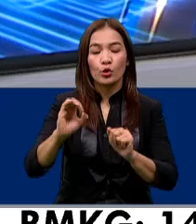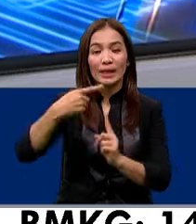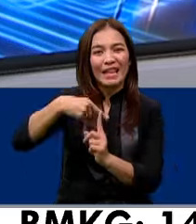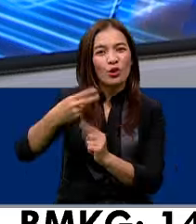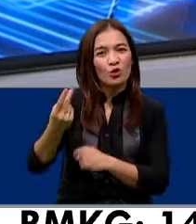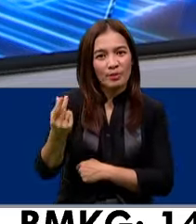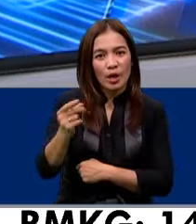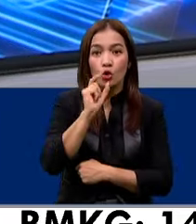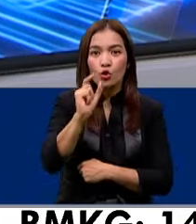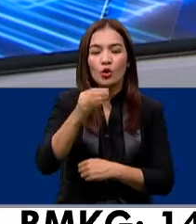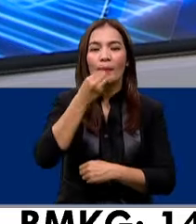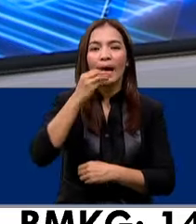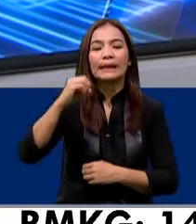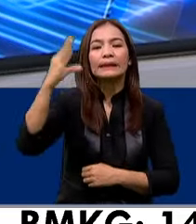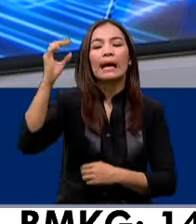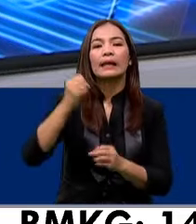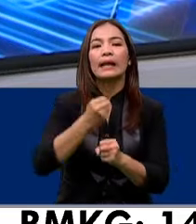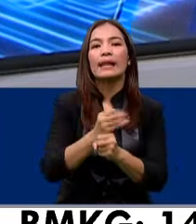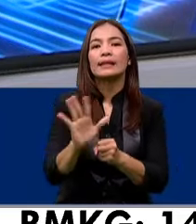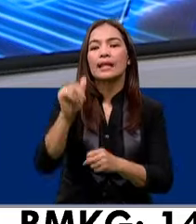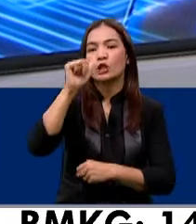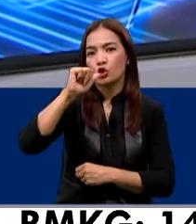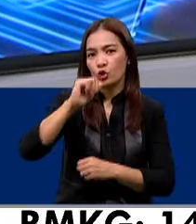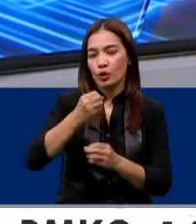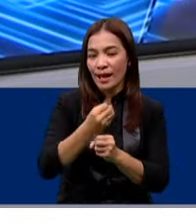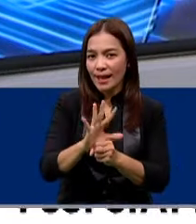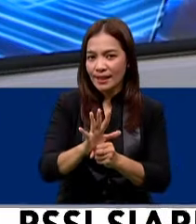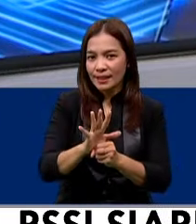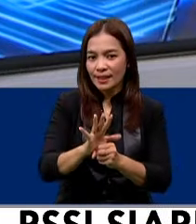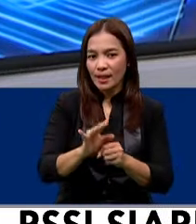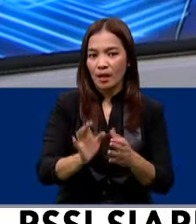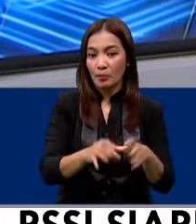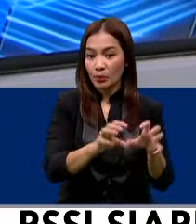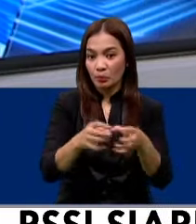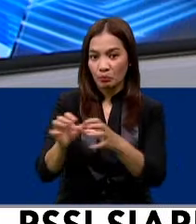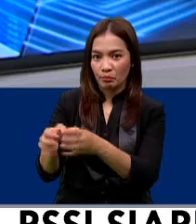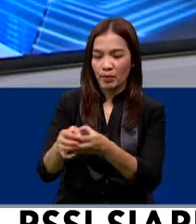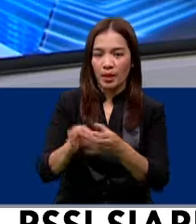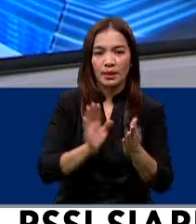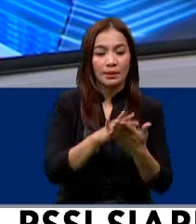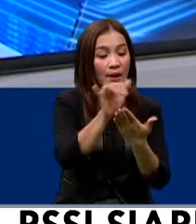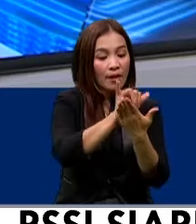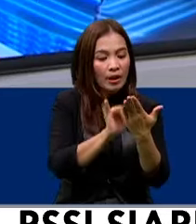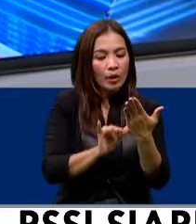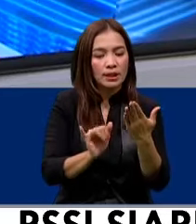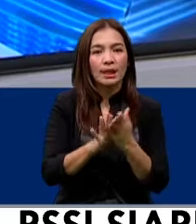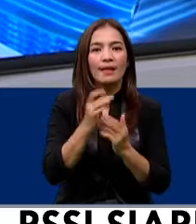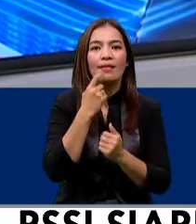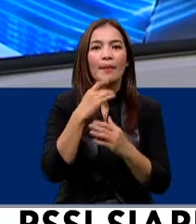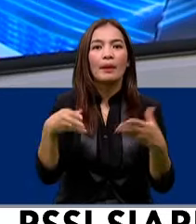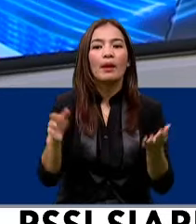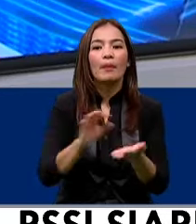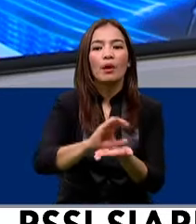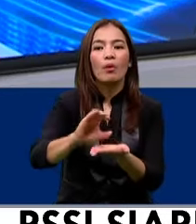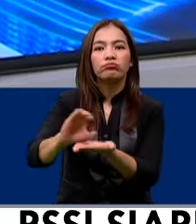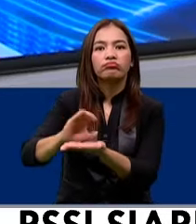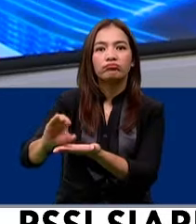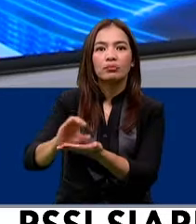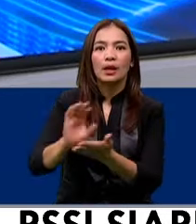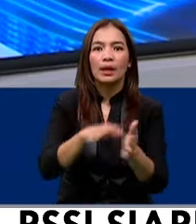untuk program makan siang gratis dan susu gratis pihaknya akan mengevaluasi anggaran subsidi BBM dan juga menaikkan ta